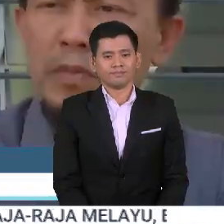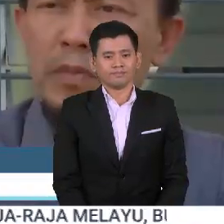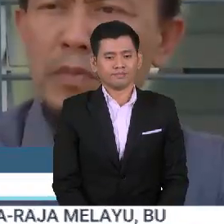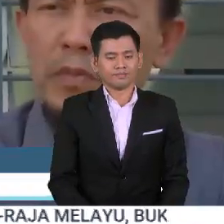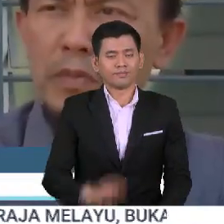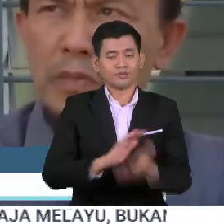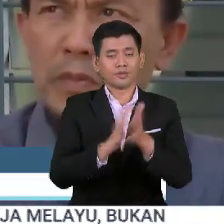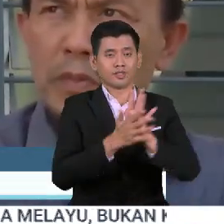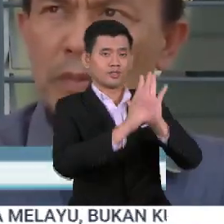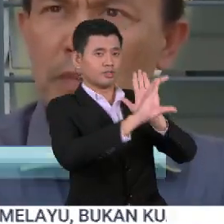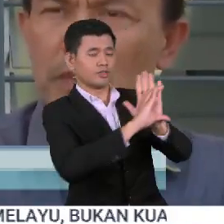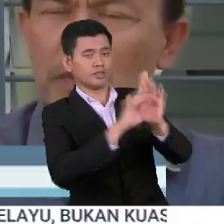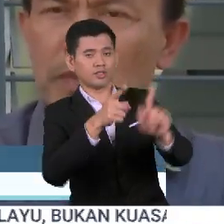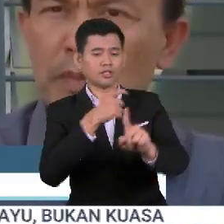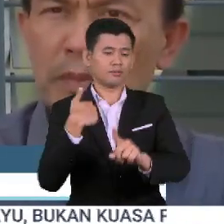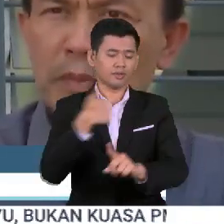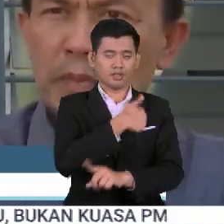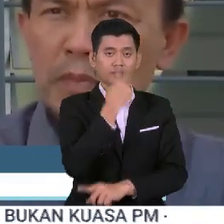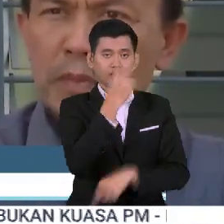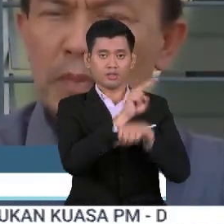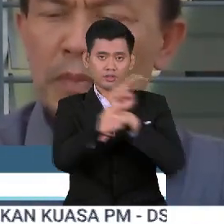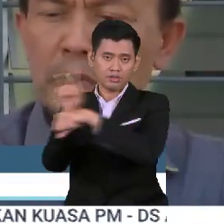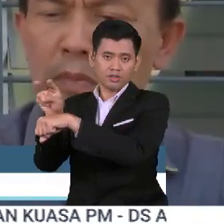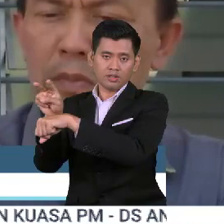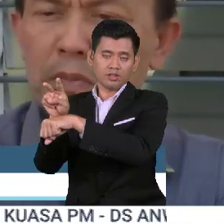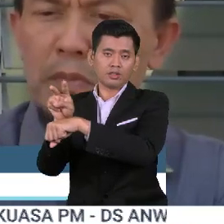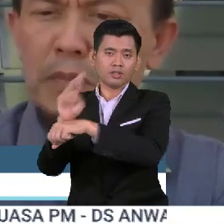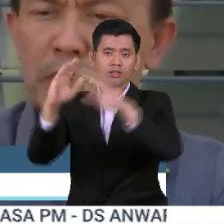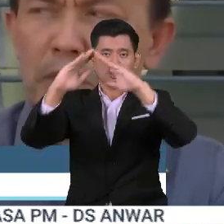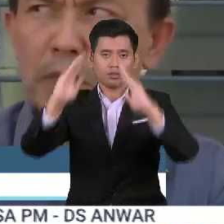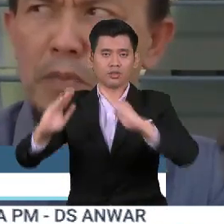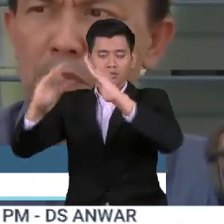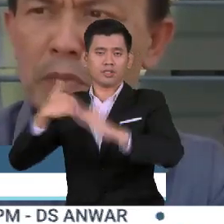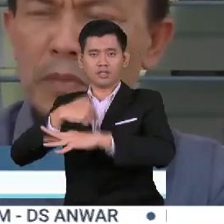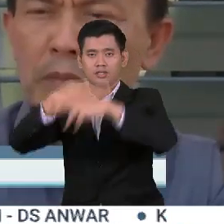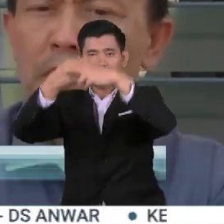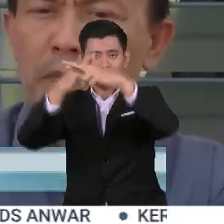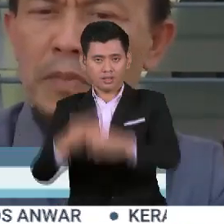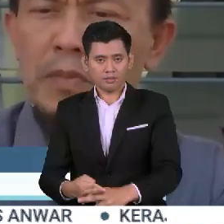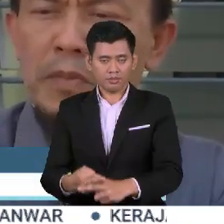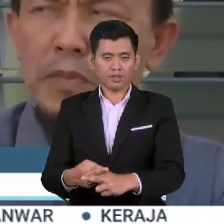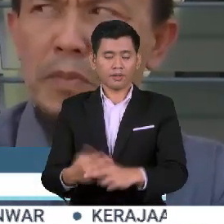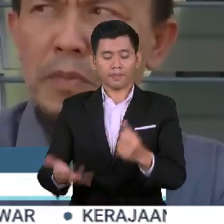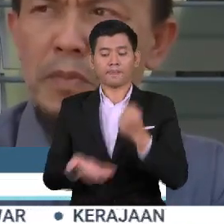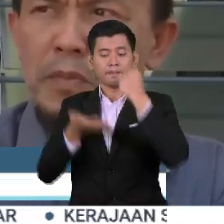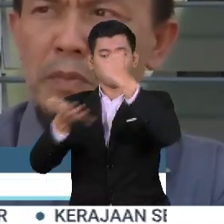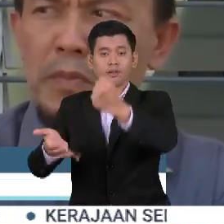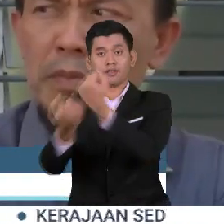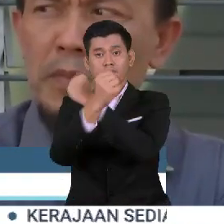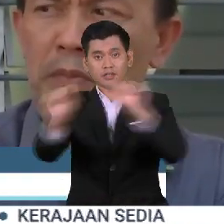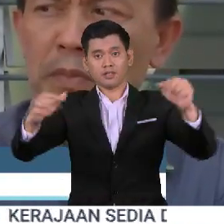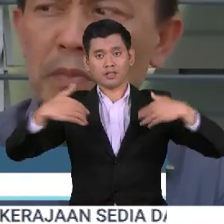sebagai contoh dari segi milik itu tinjau soal rumah yang kita baik bule budukan yang